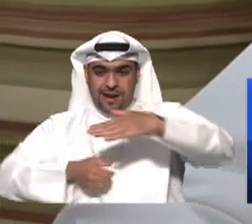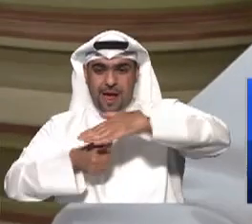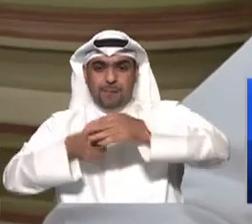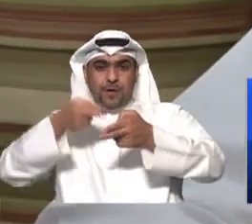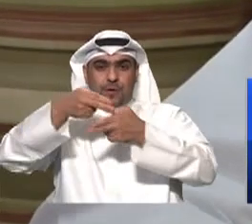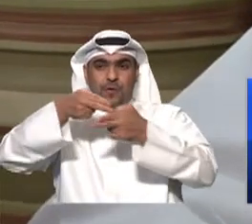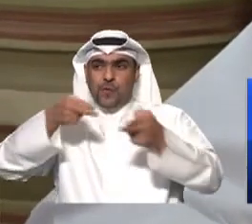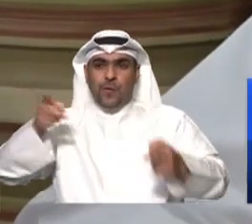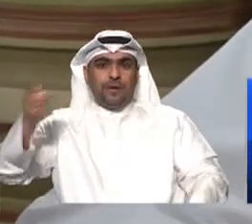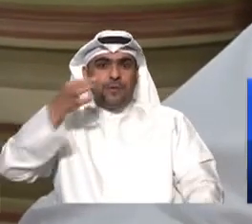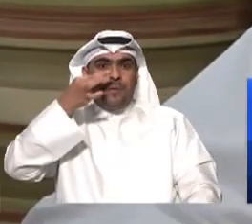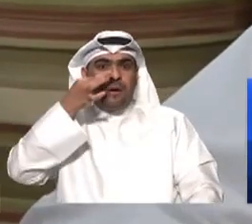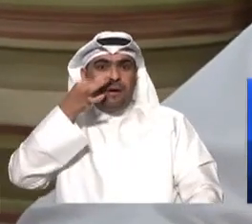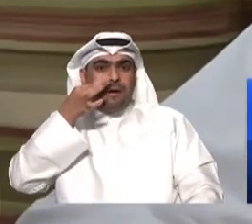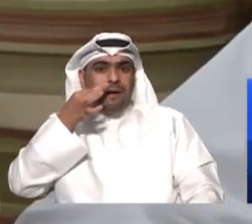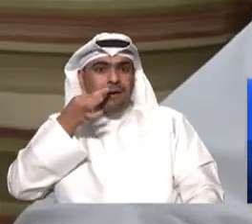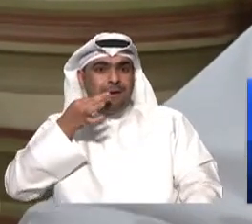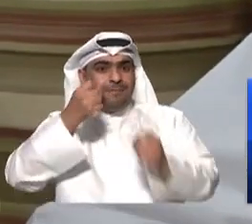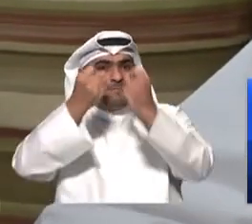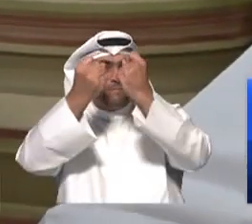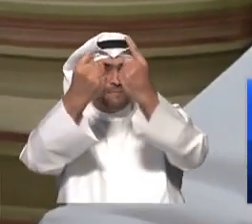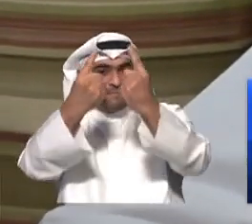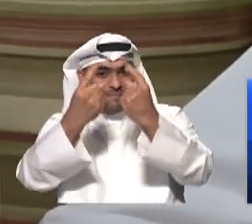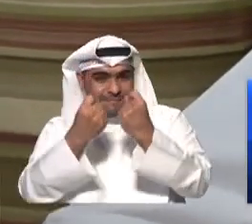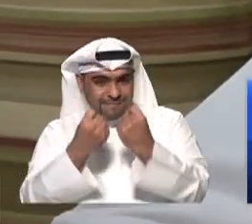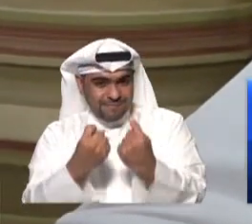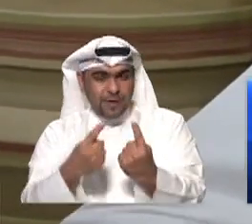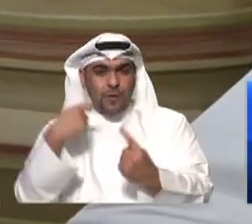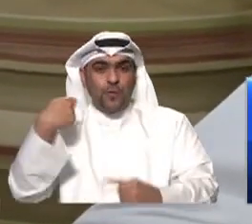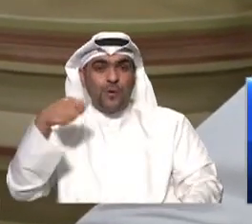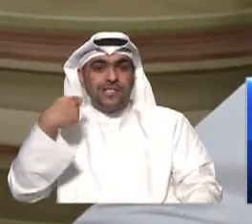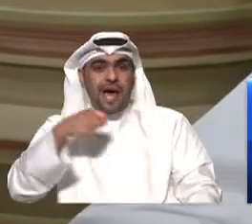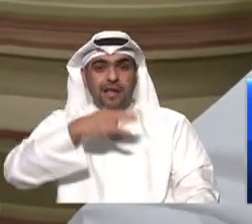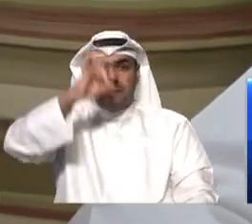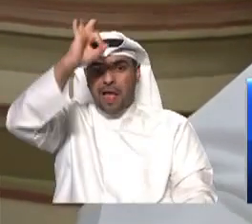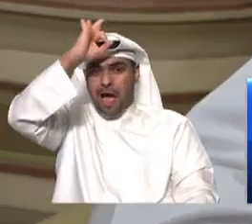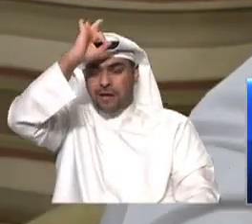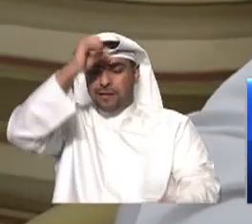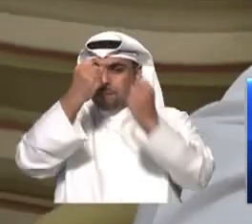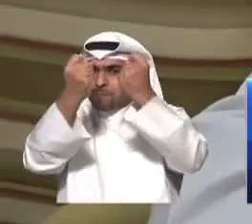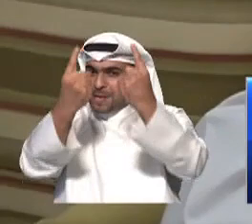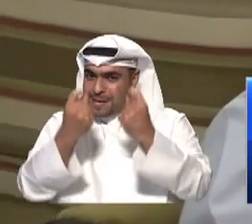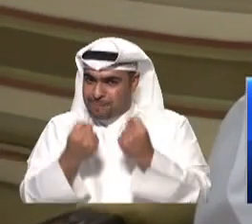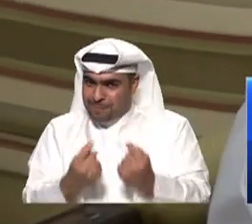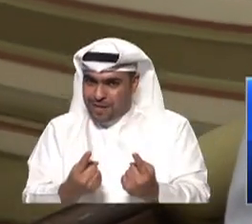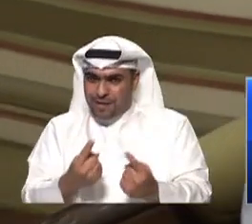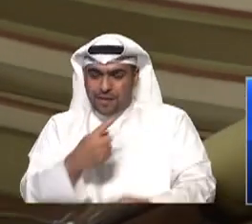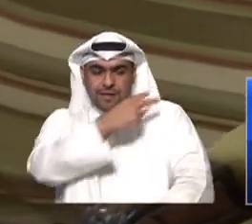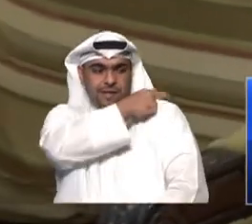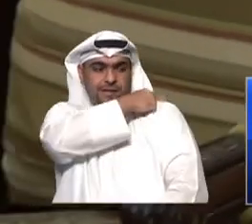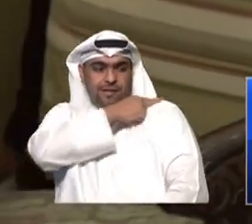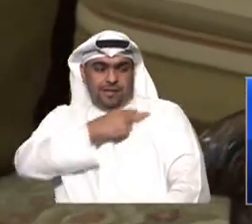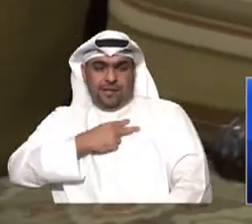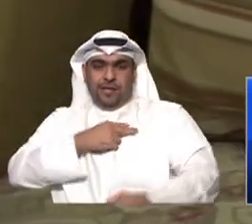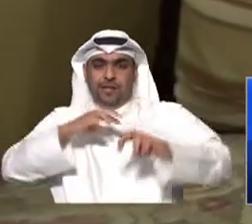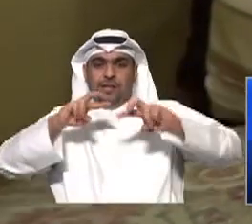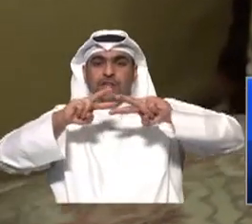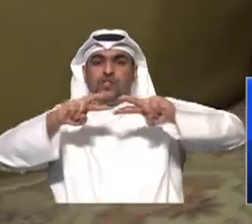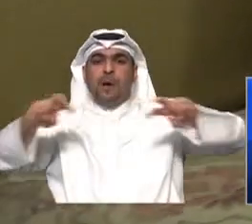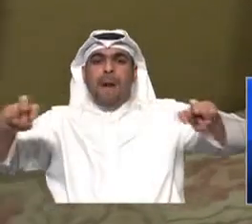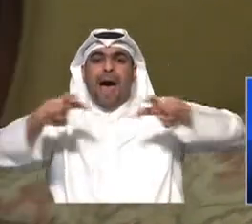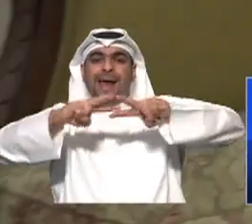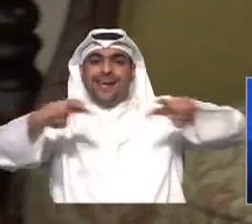واعجابه فيكم يا اخواني في الداخلية واخواني في الجمارك. صار لكم سنة وثلاث شهور